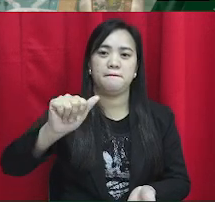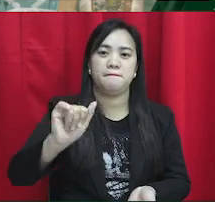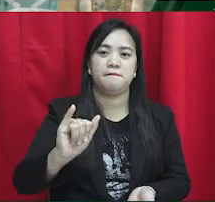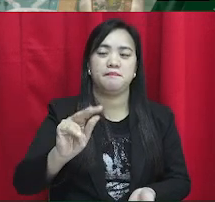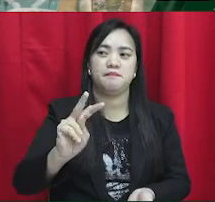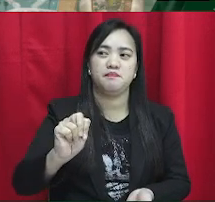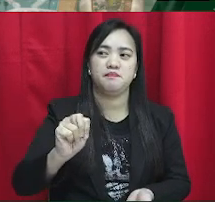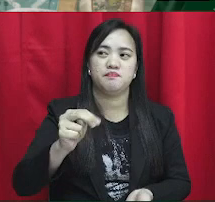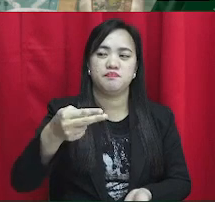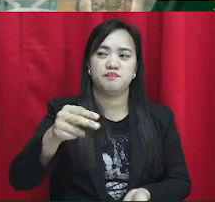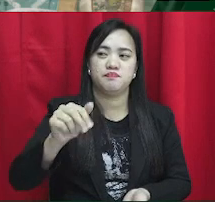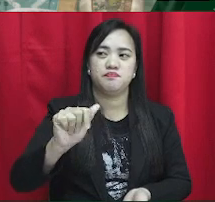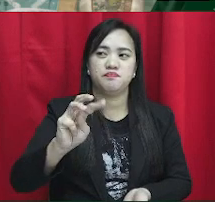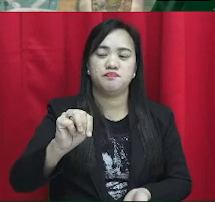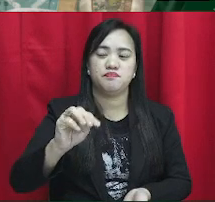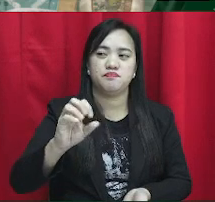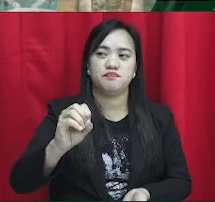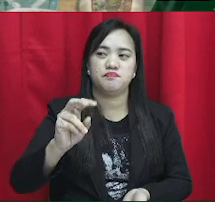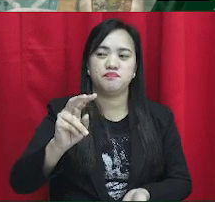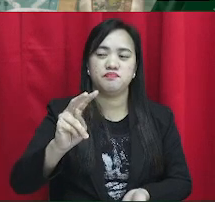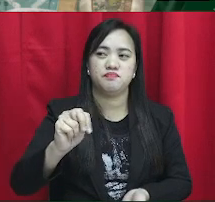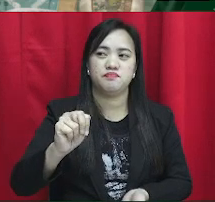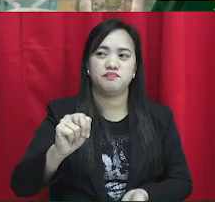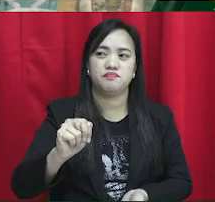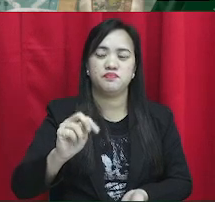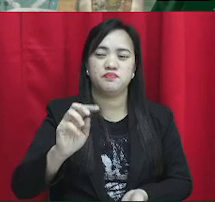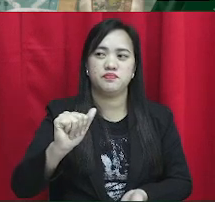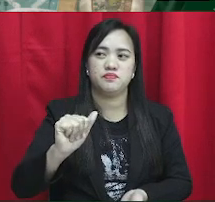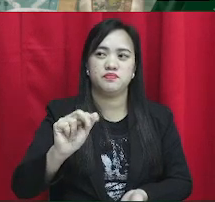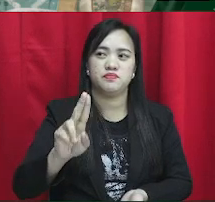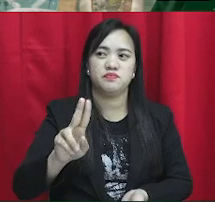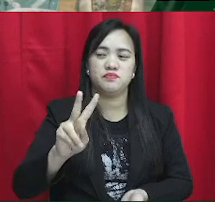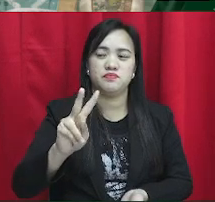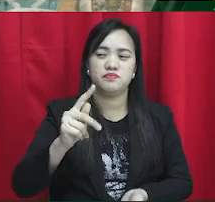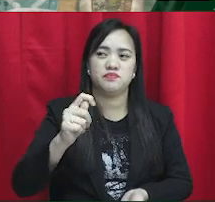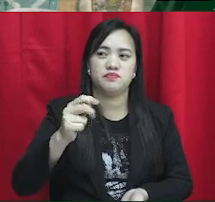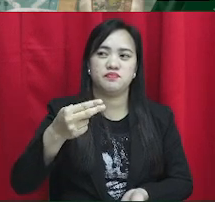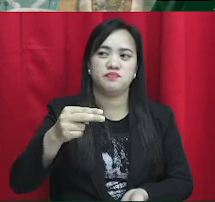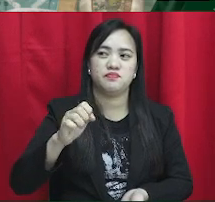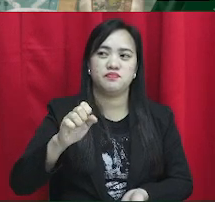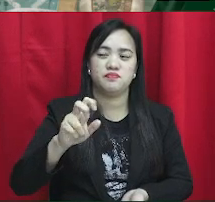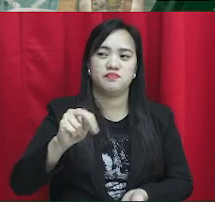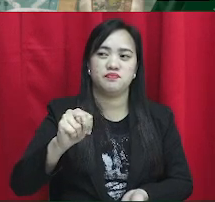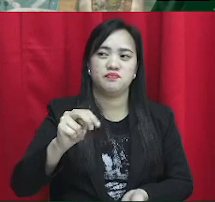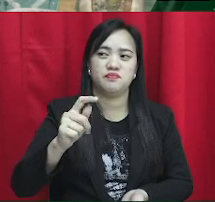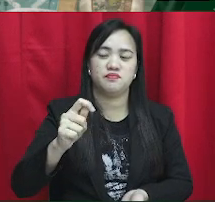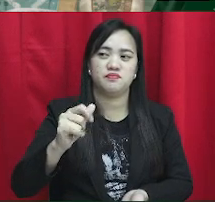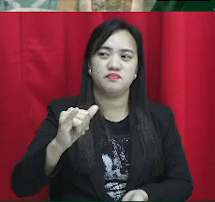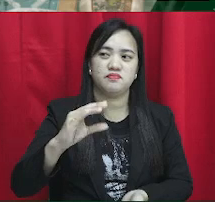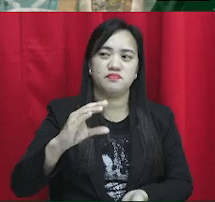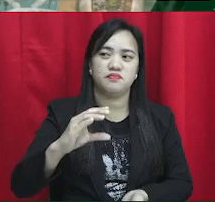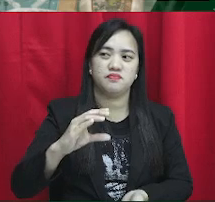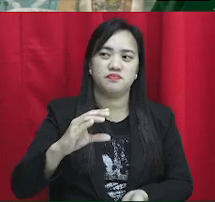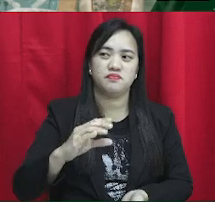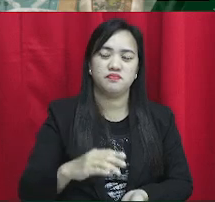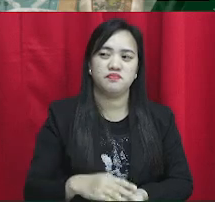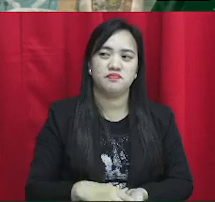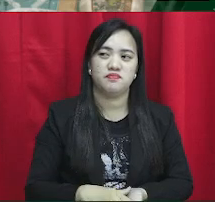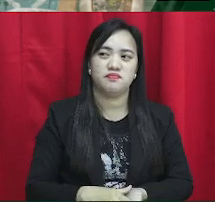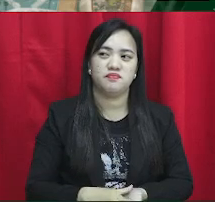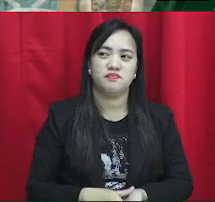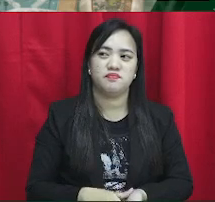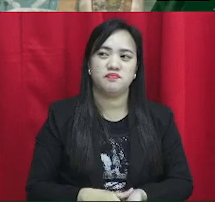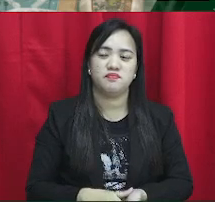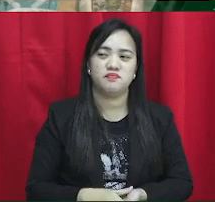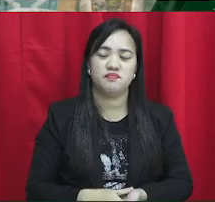Yung hamon na, ewan ko, ano talagang, authentic yon na talagang wow. Talagang mukhang babo. Alam mo yun, baboy babs talaga. Na babs dun. Sabi ko,